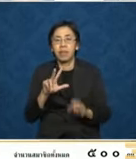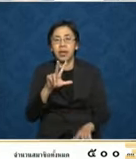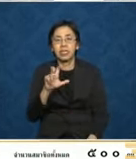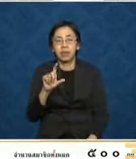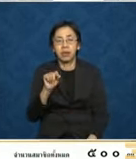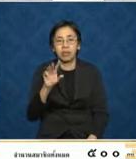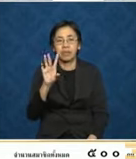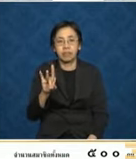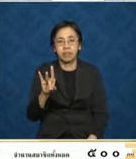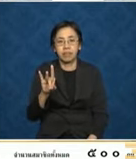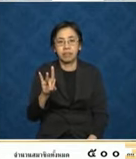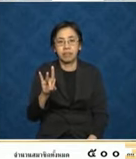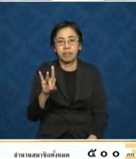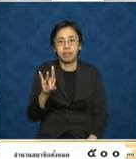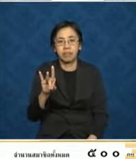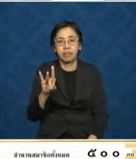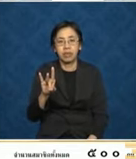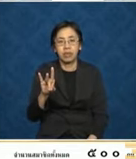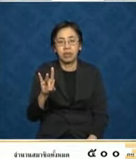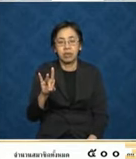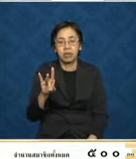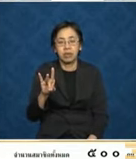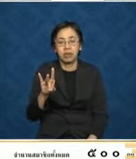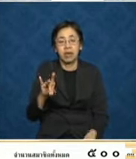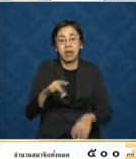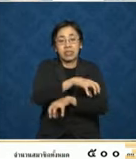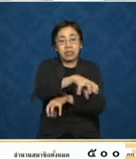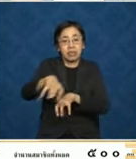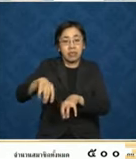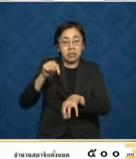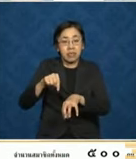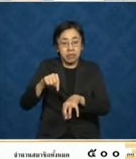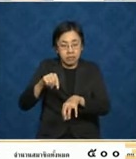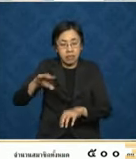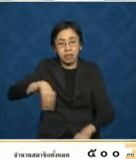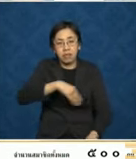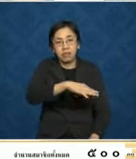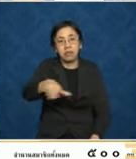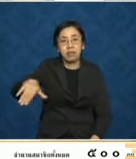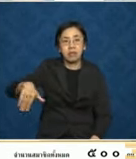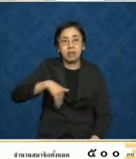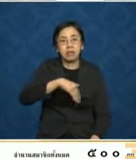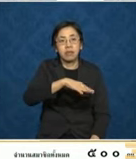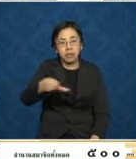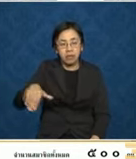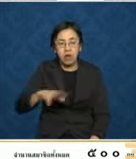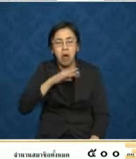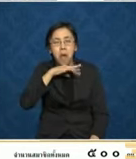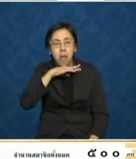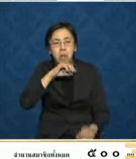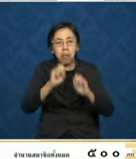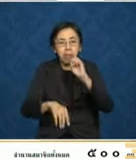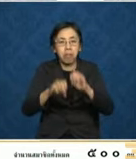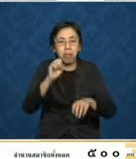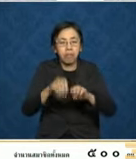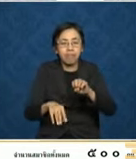328แห่งนะคะเป็นสถานที่จำกัดทั้งหมดอะไม่สามารถนำขยะเนี่ยมา